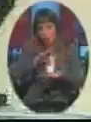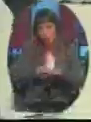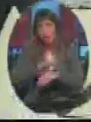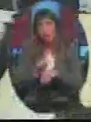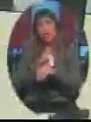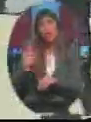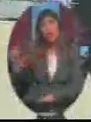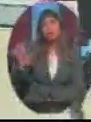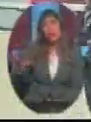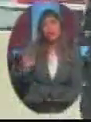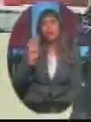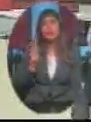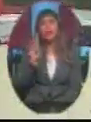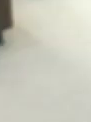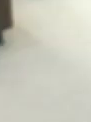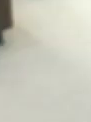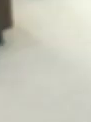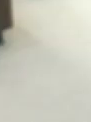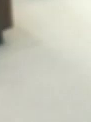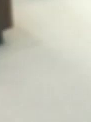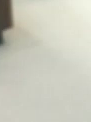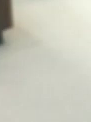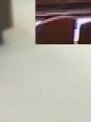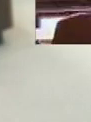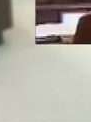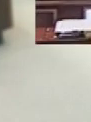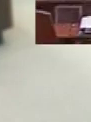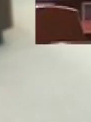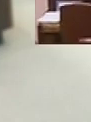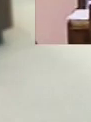באסל רטאס מהדיונים בכנסת.